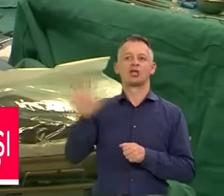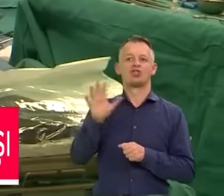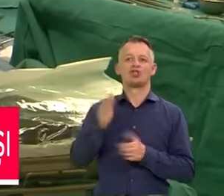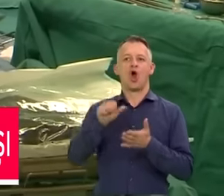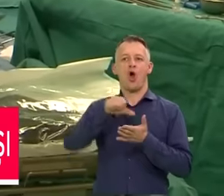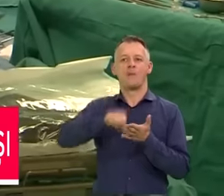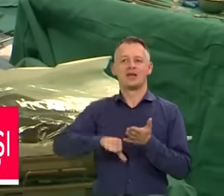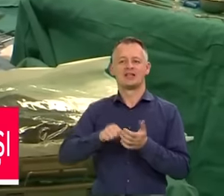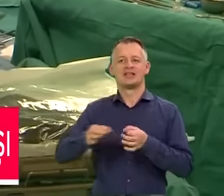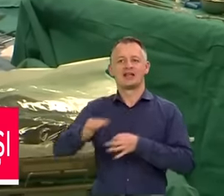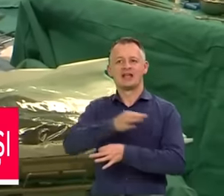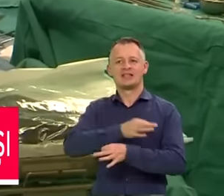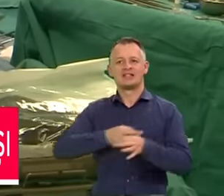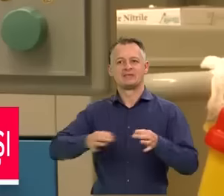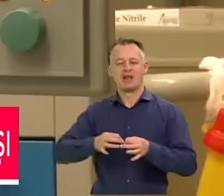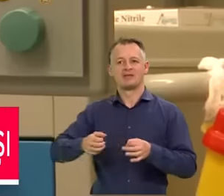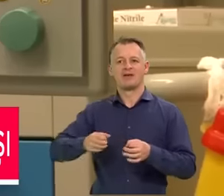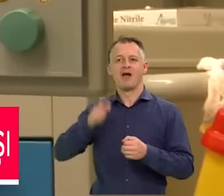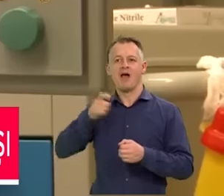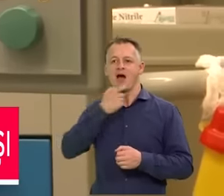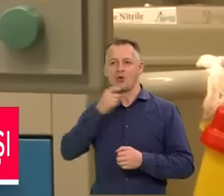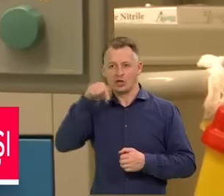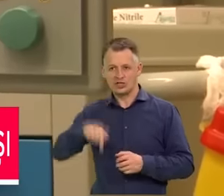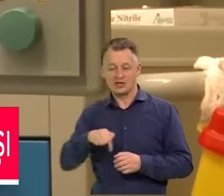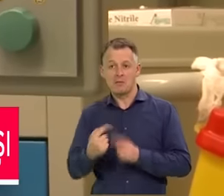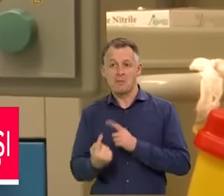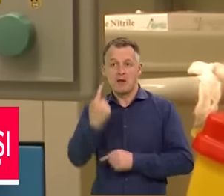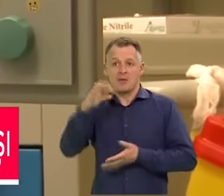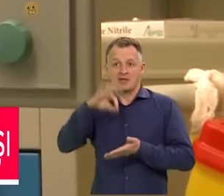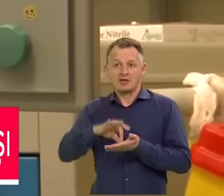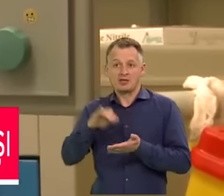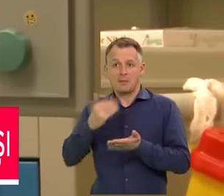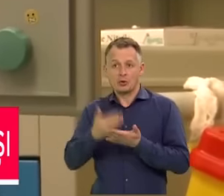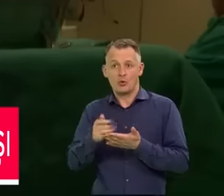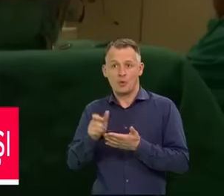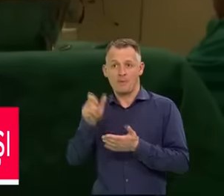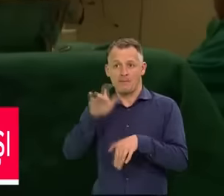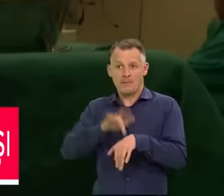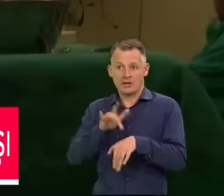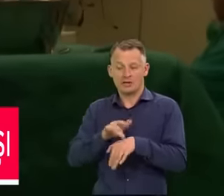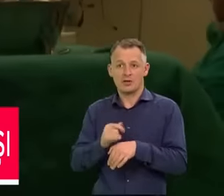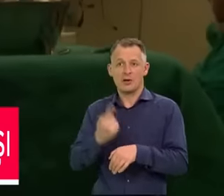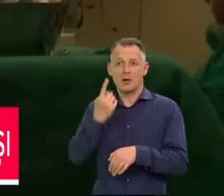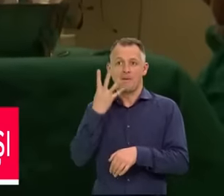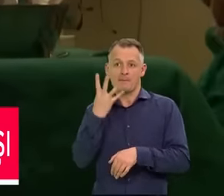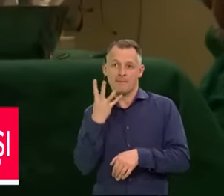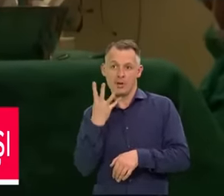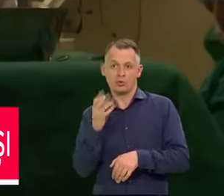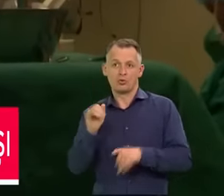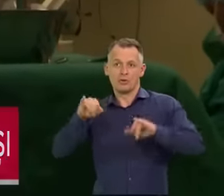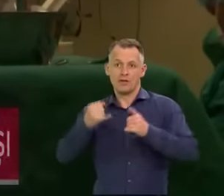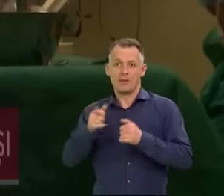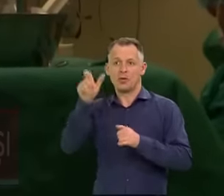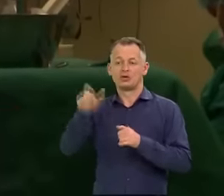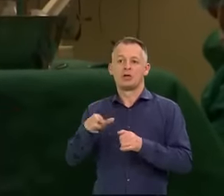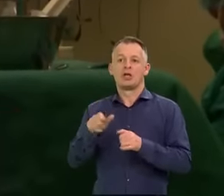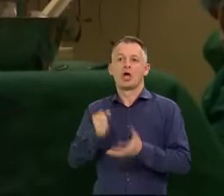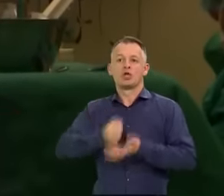operație de transplant de anul acesta. O premieră și pentru medici. În primele patru cazuri, donatorii erau în moarte